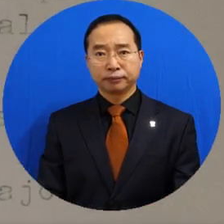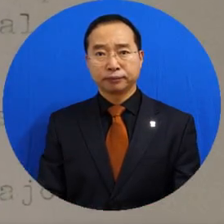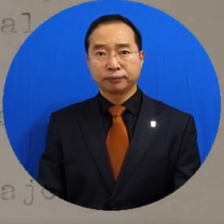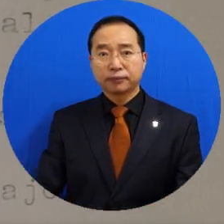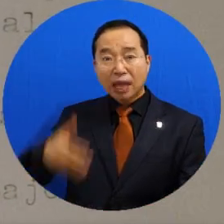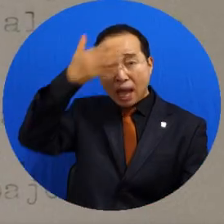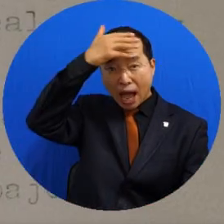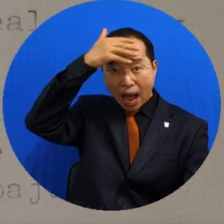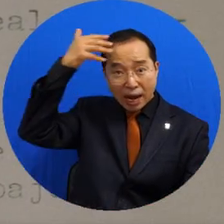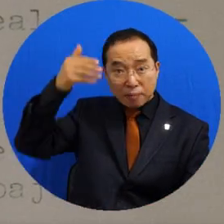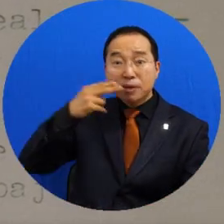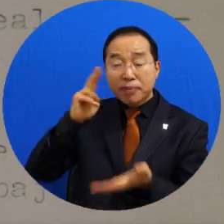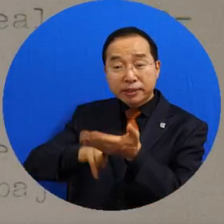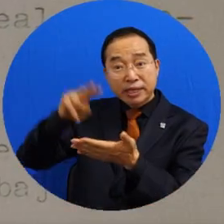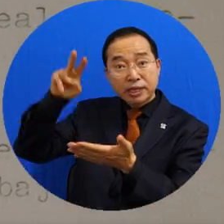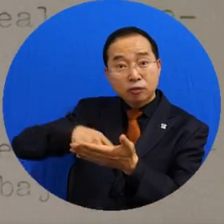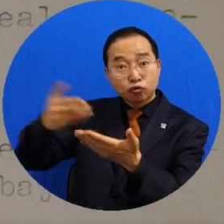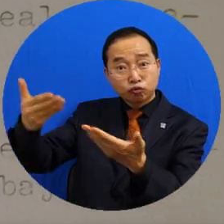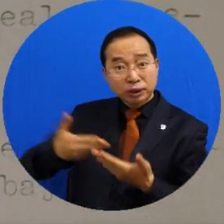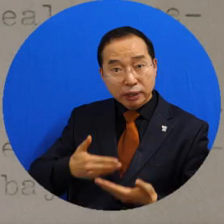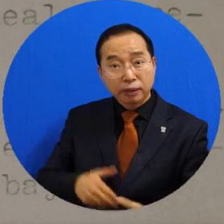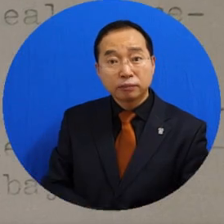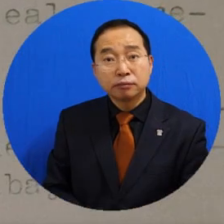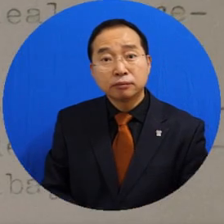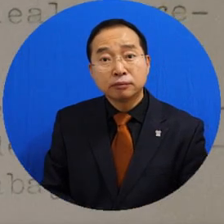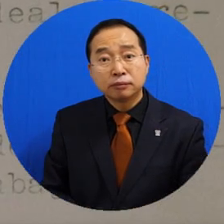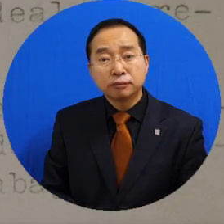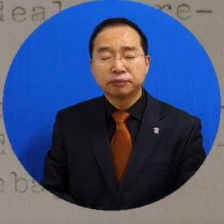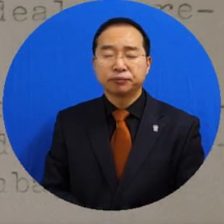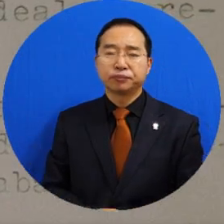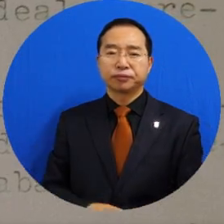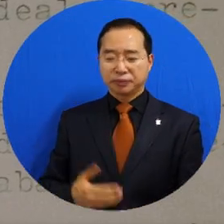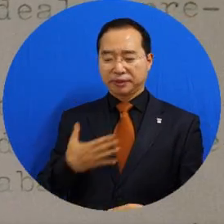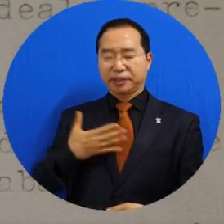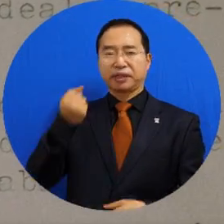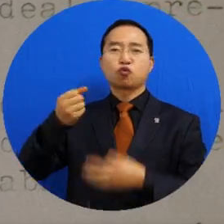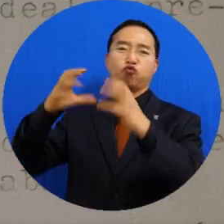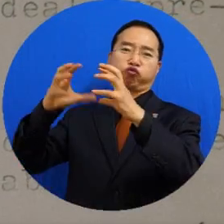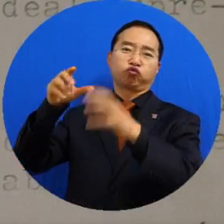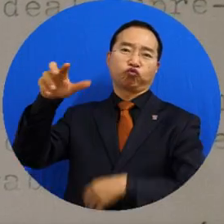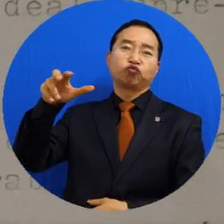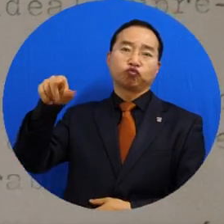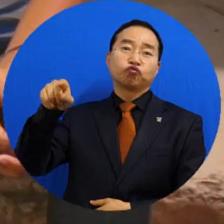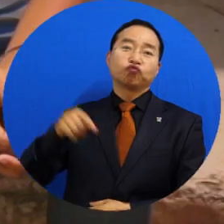사람입니다. Could you read the letter from your grandfather? Yeah. La patria.